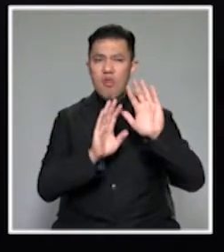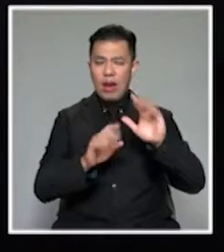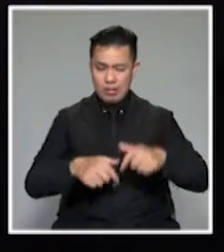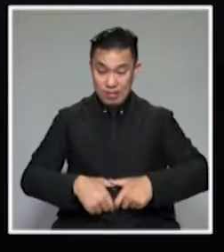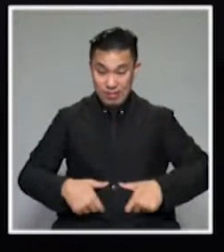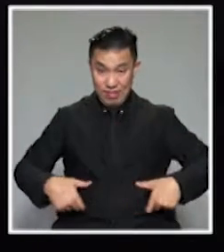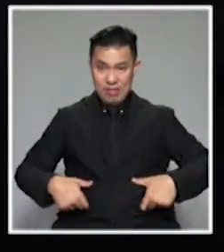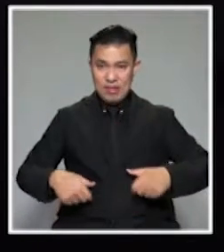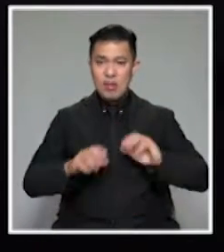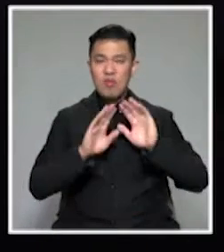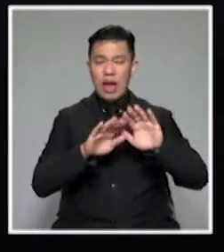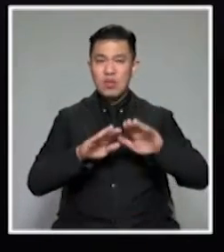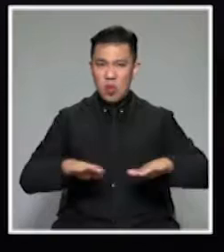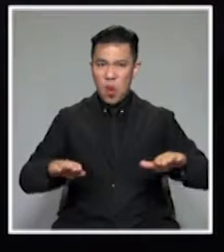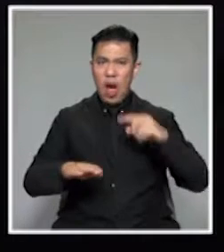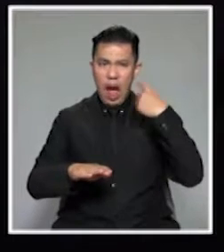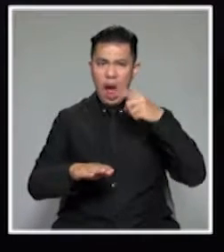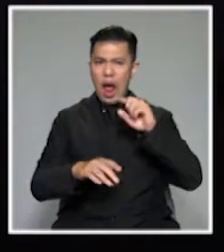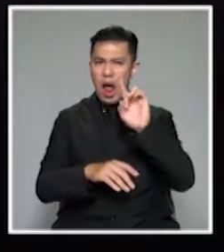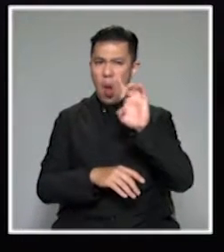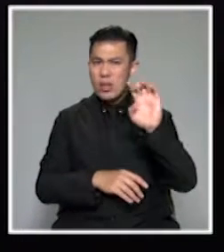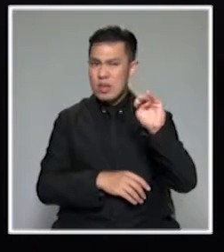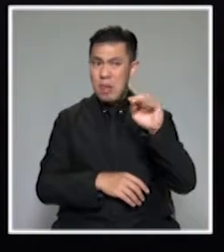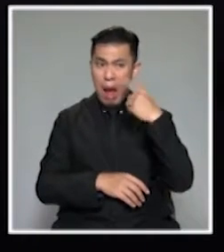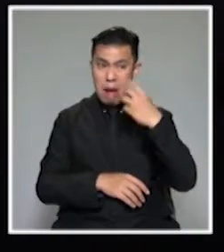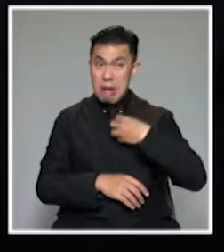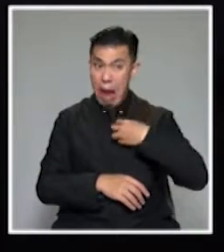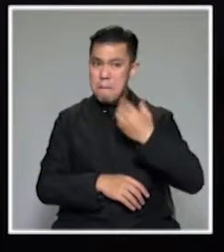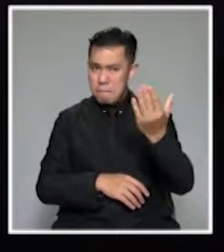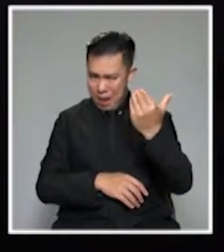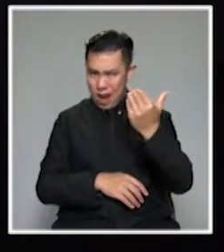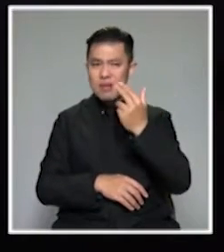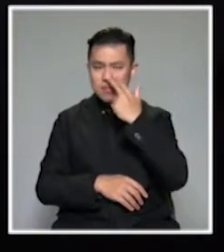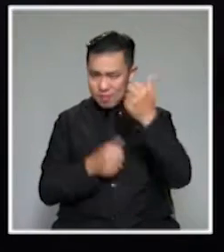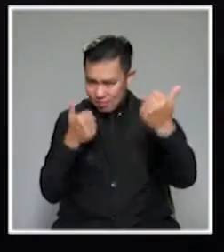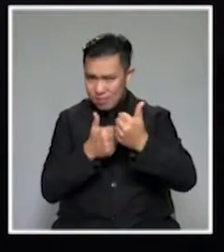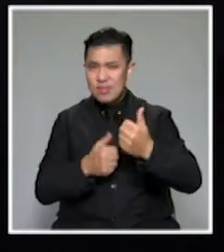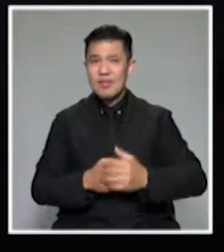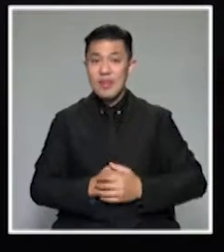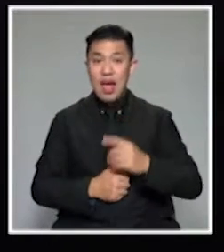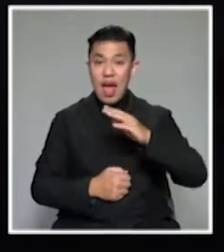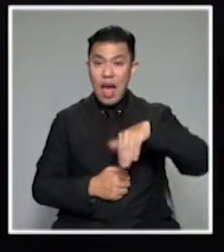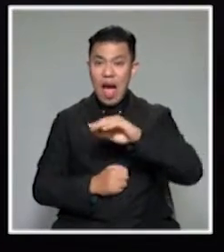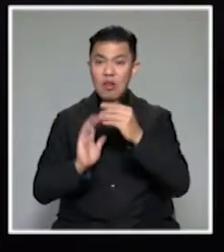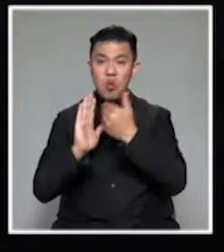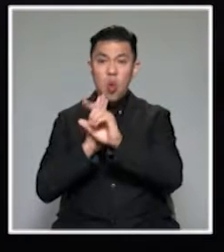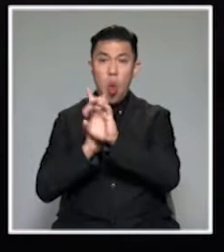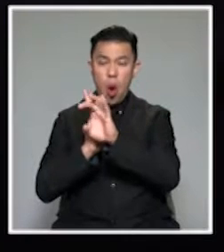ครับสำหรับน้องๆทุกคนในรุ่น140ปอนด์ครับถ้าอยากได้ก็ท้ามาชิงเอาครับแฟนมวยอยากร้อยนะครับวัน